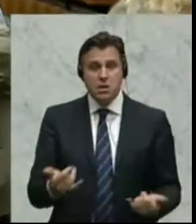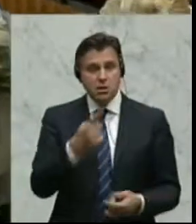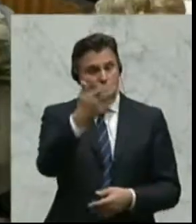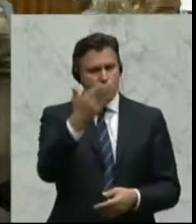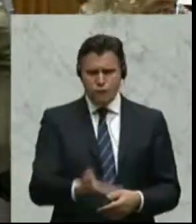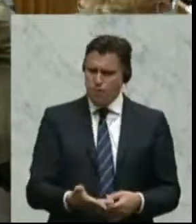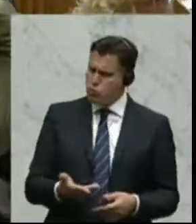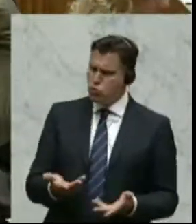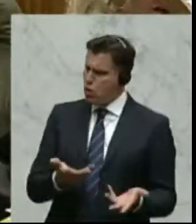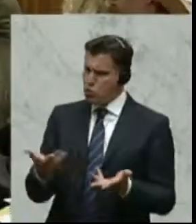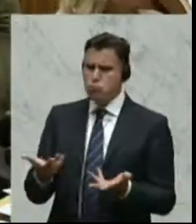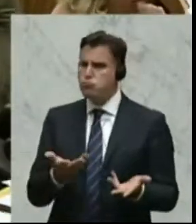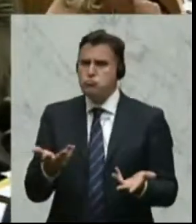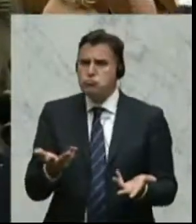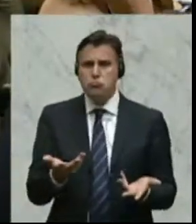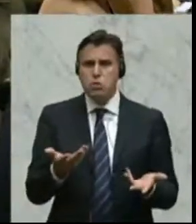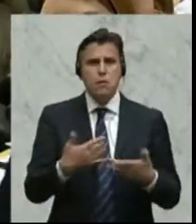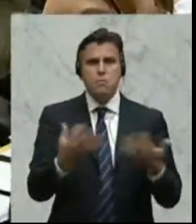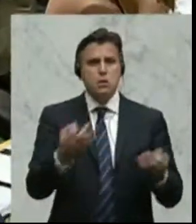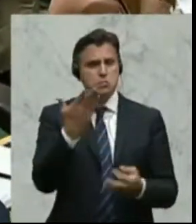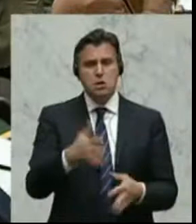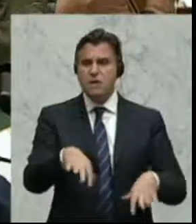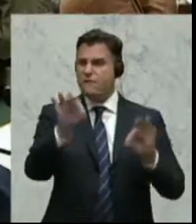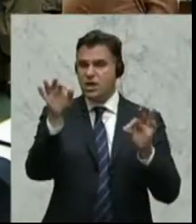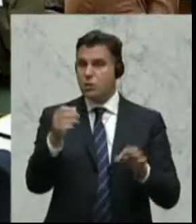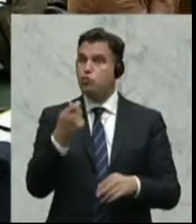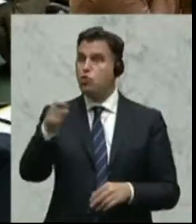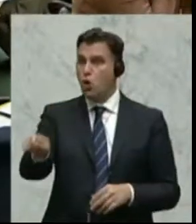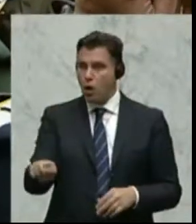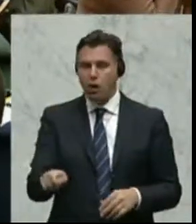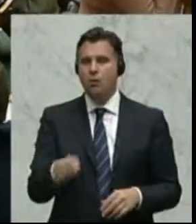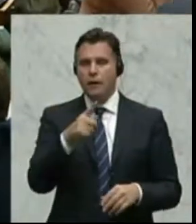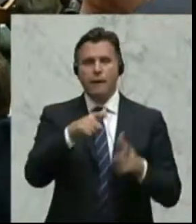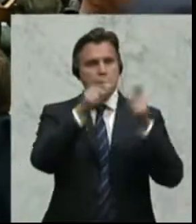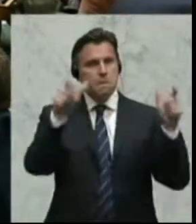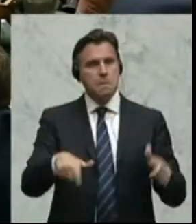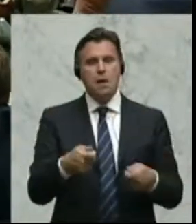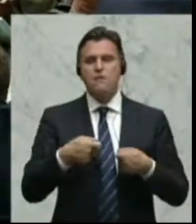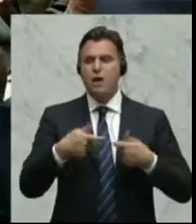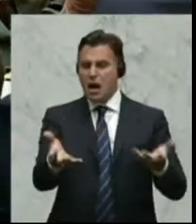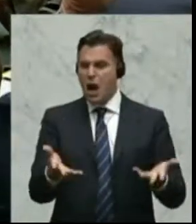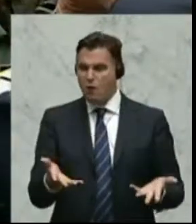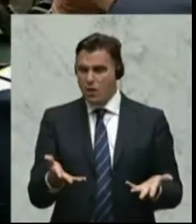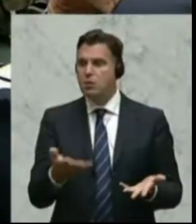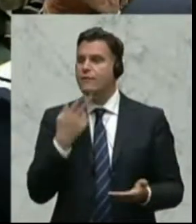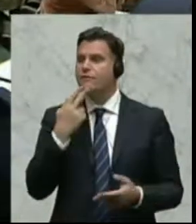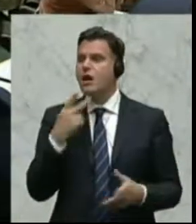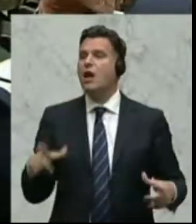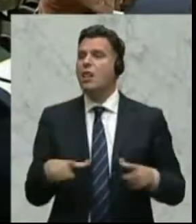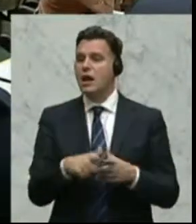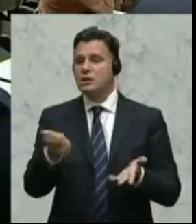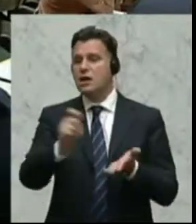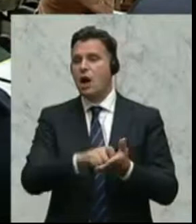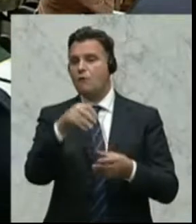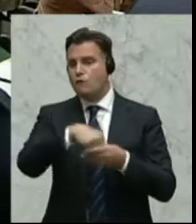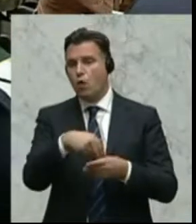keine Mieter her, wissen Sie, was dann passiert? Dann wird er das verkaufen. Und wer kann sich das dann noch leisten in Österreich? Ich weiß nicht. Ich